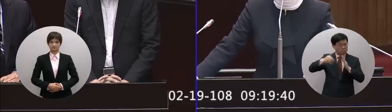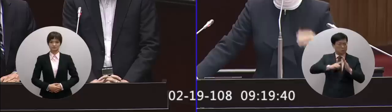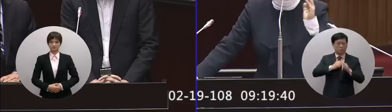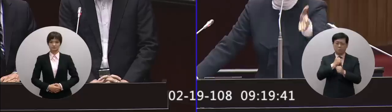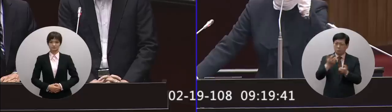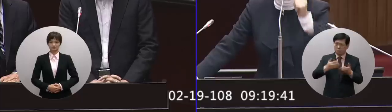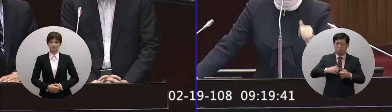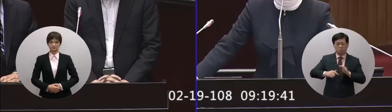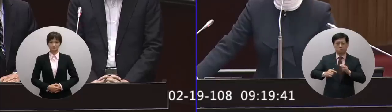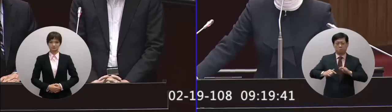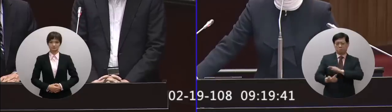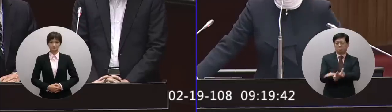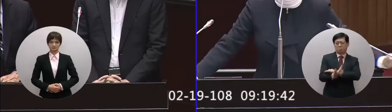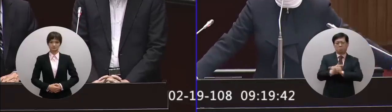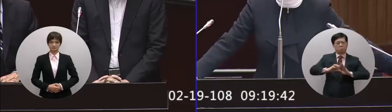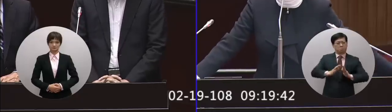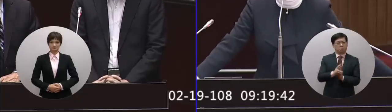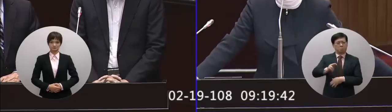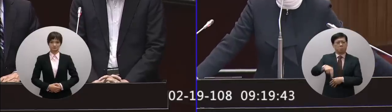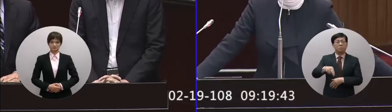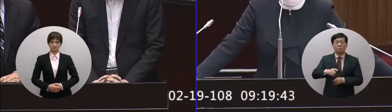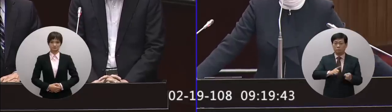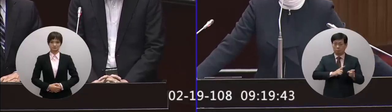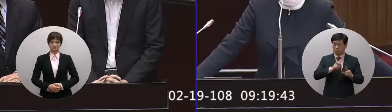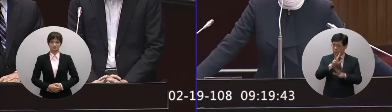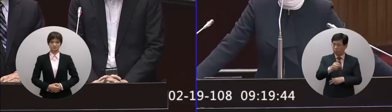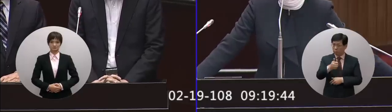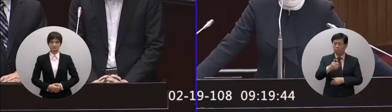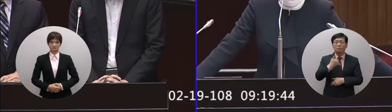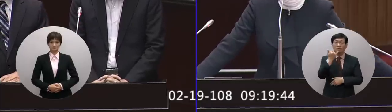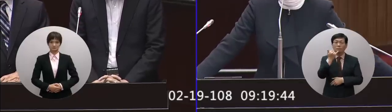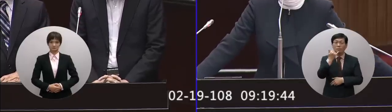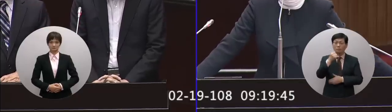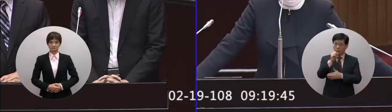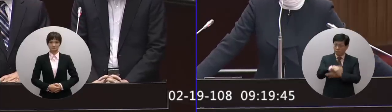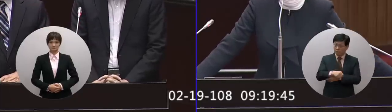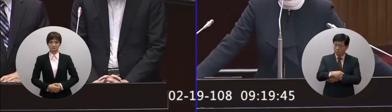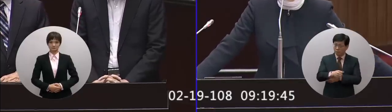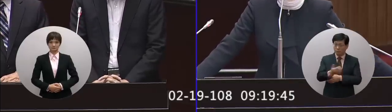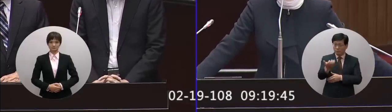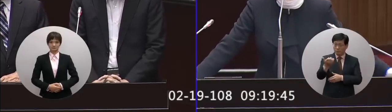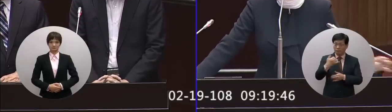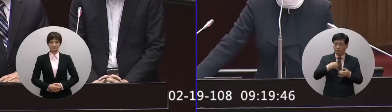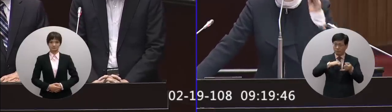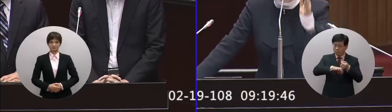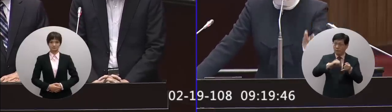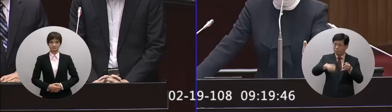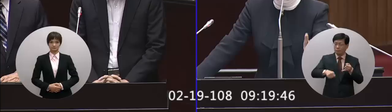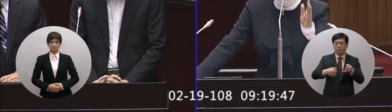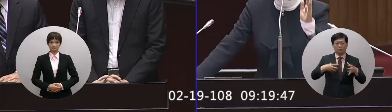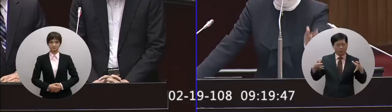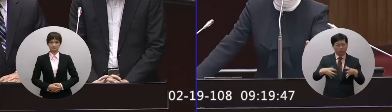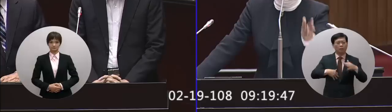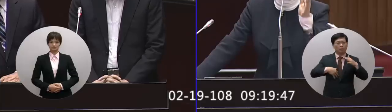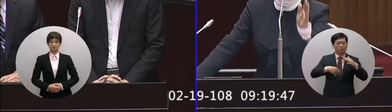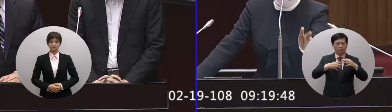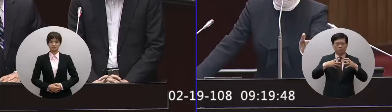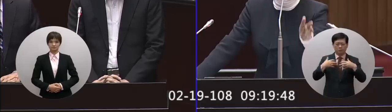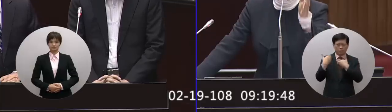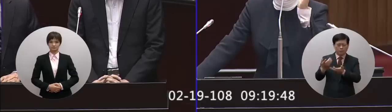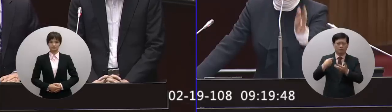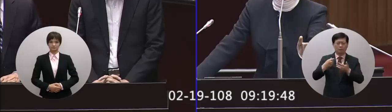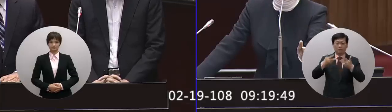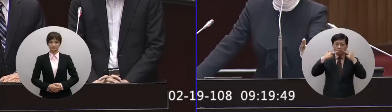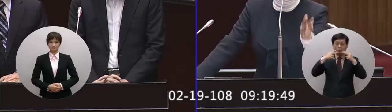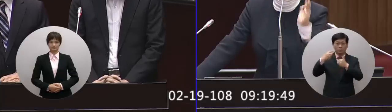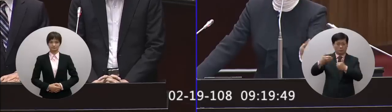实事的人，你是最有魄力的人，所以在这里，你可不可以答应我刚刚的承诺？我们一起来还原